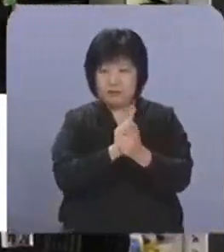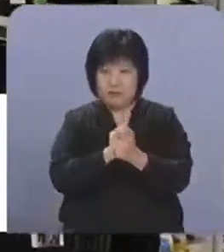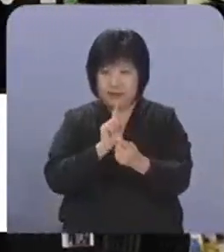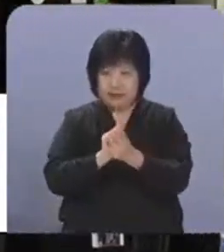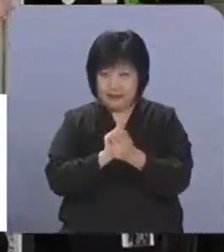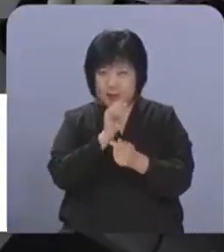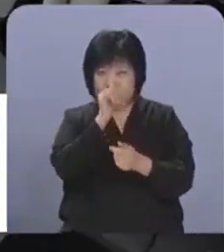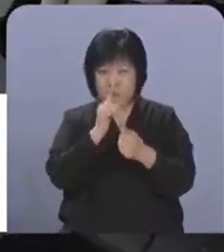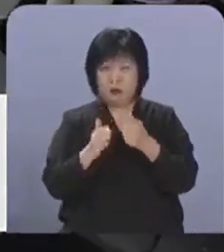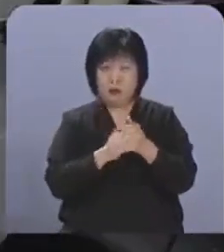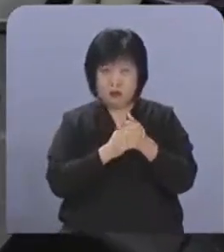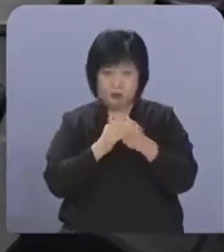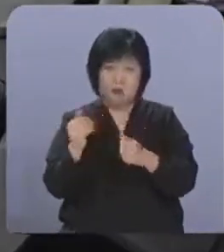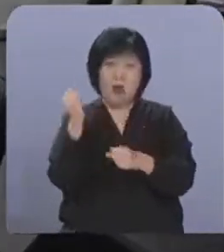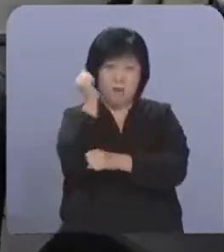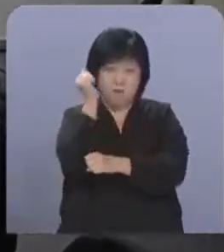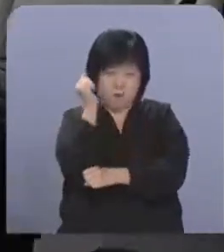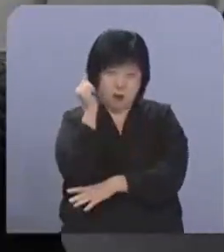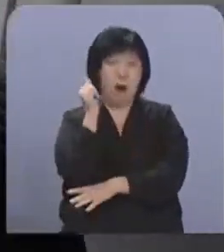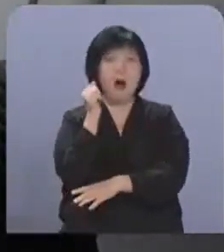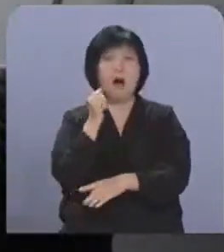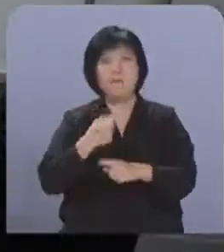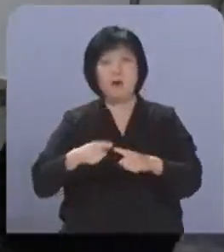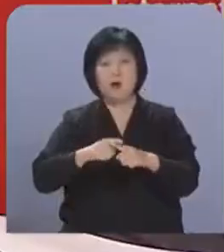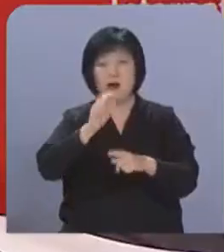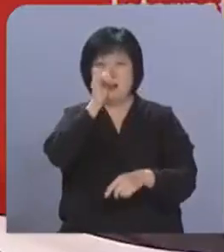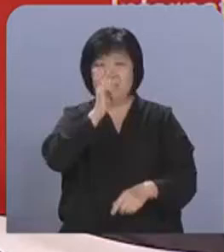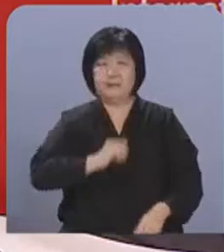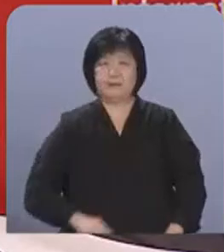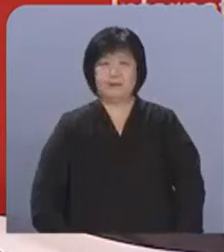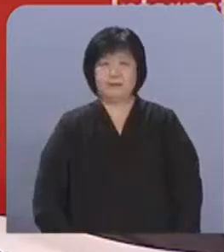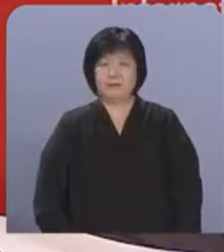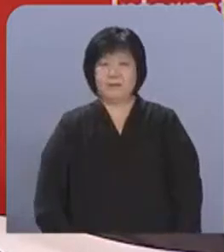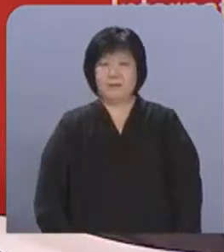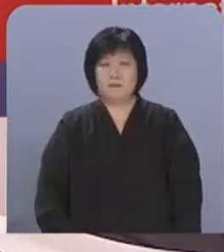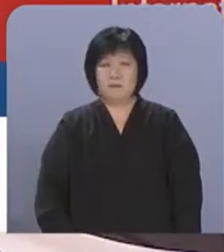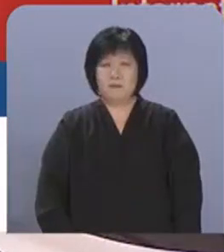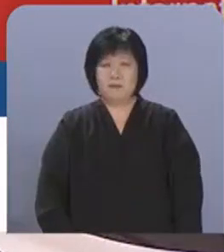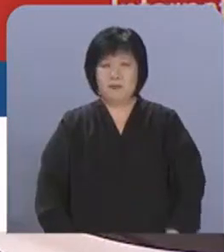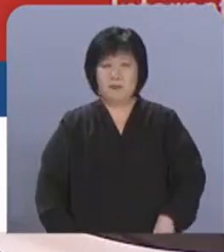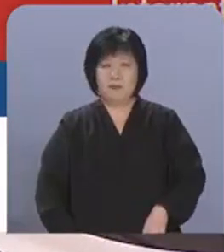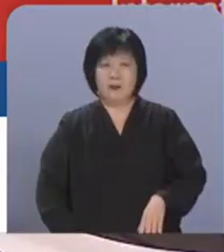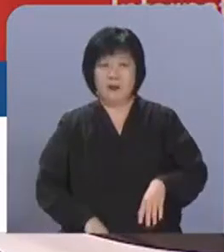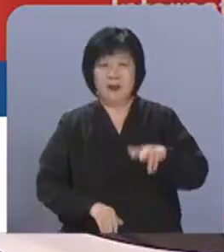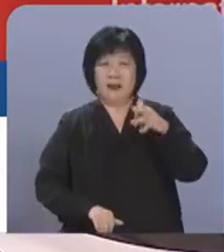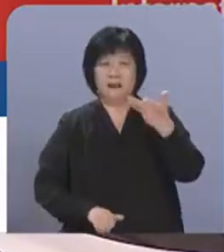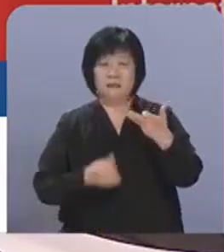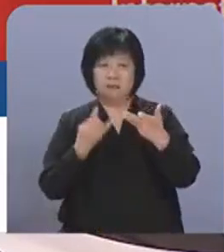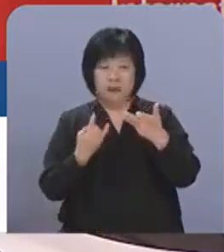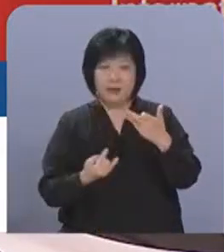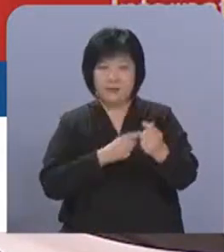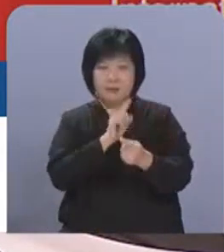시장으로 자리매김하고 있다는 평가입니다. 올해 18회를 맞는 아시아 콘텐츠 앤 필름 마켓은